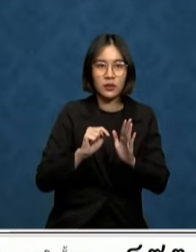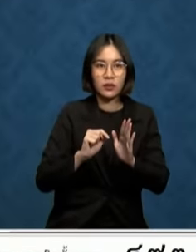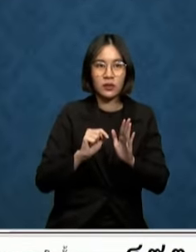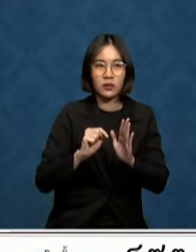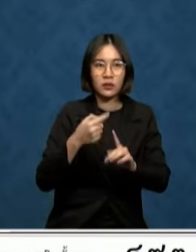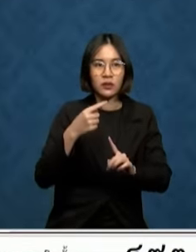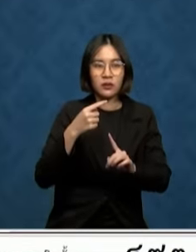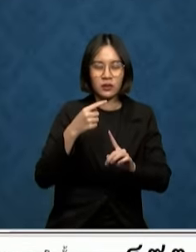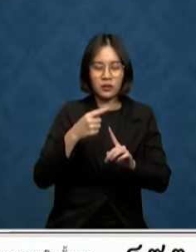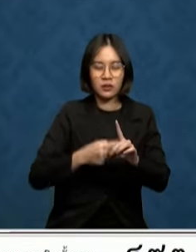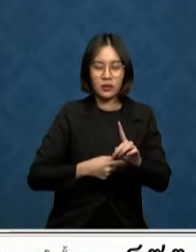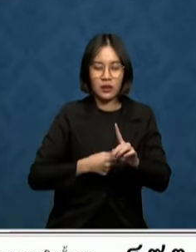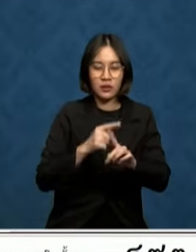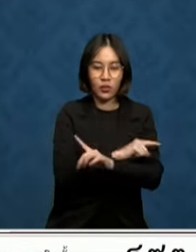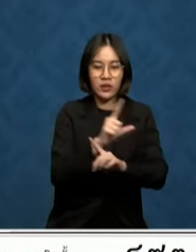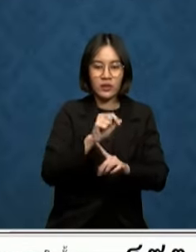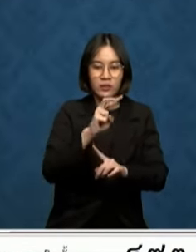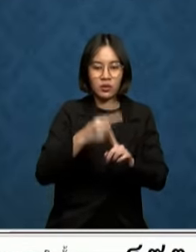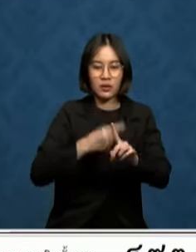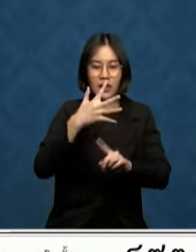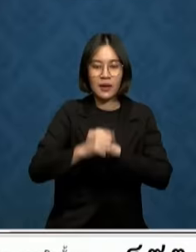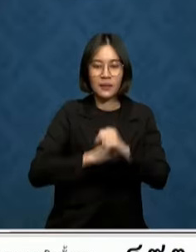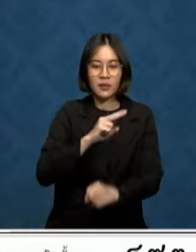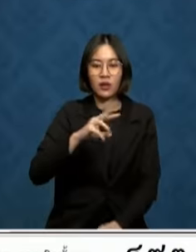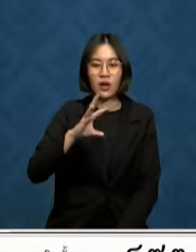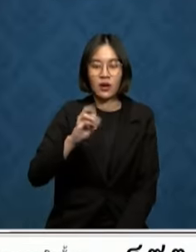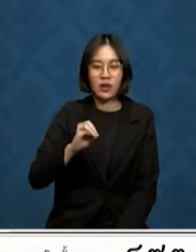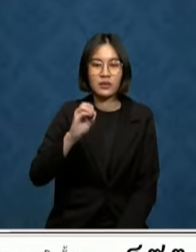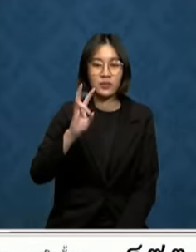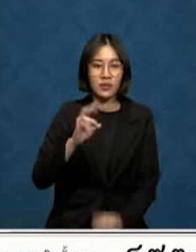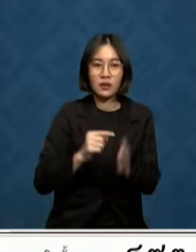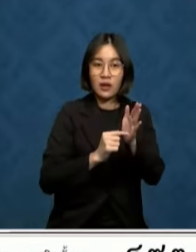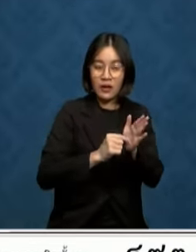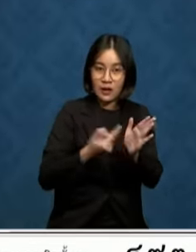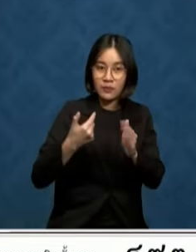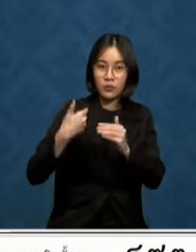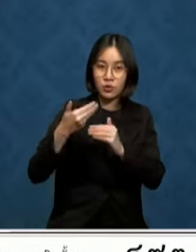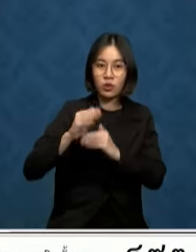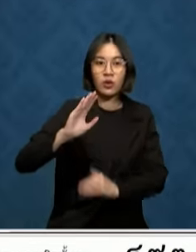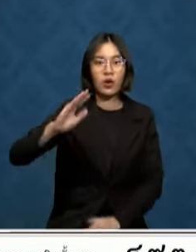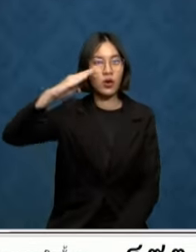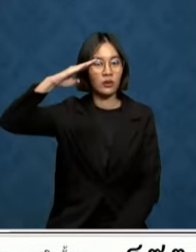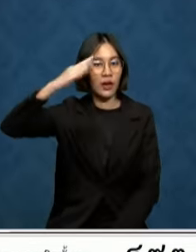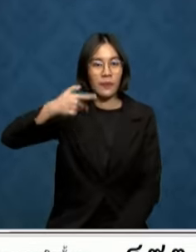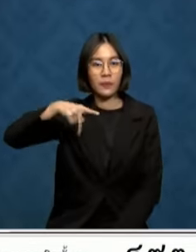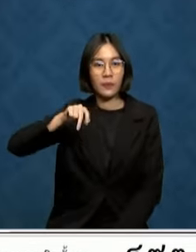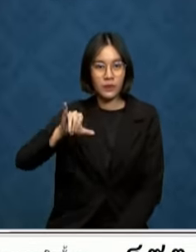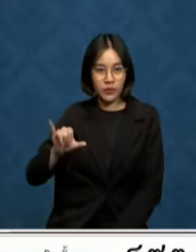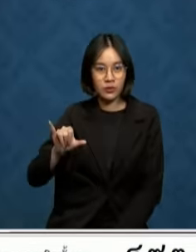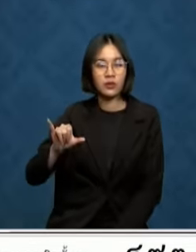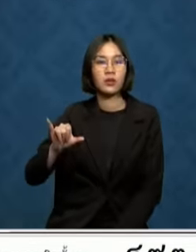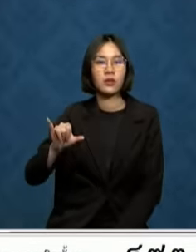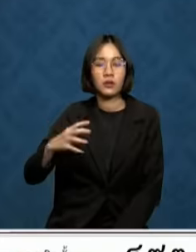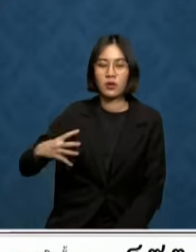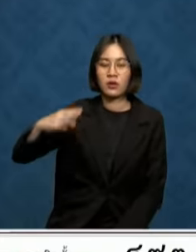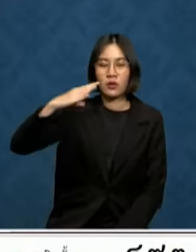เมื่อวันที่ 22 พฤษภาค. 2557ของผลเอกประยุติจัโอชาท